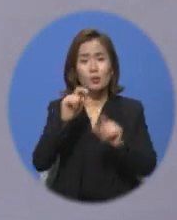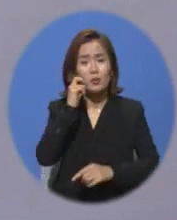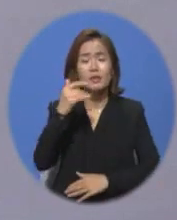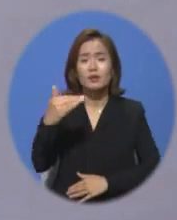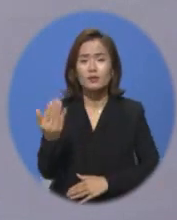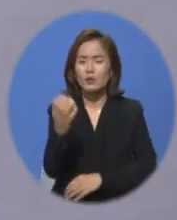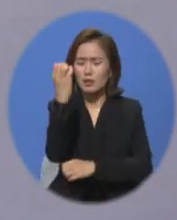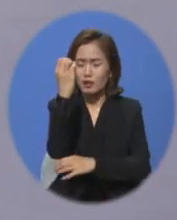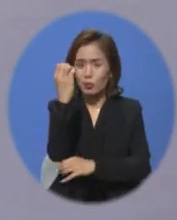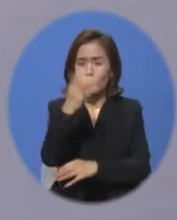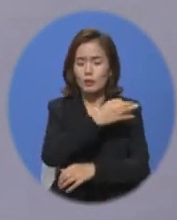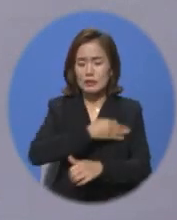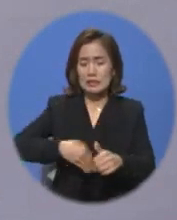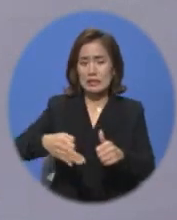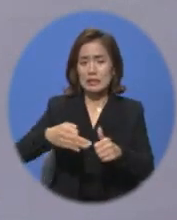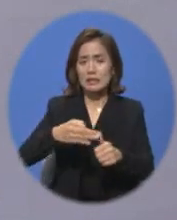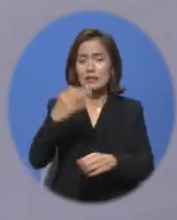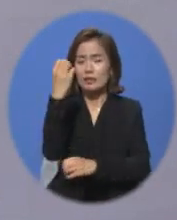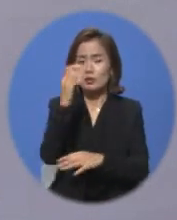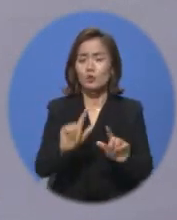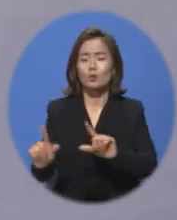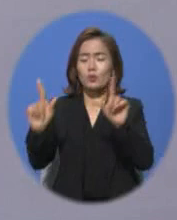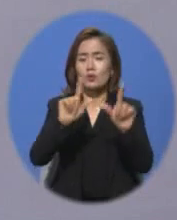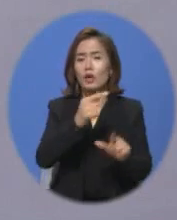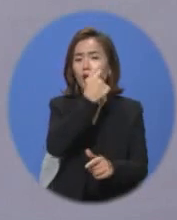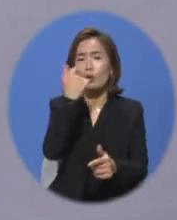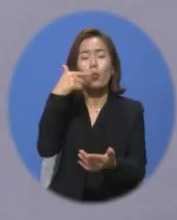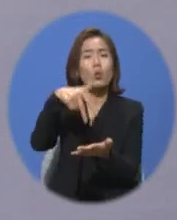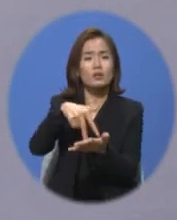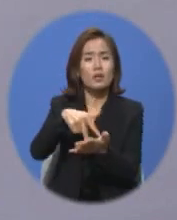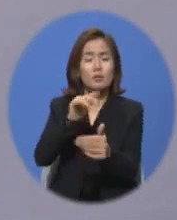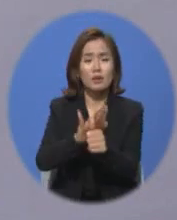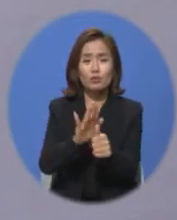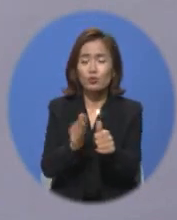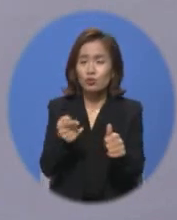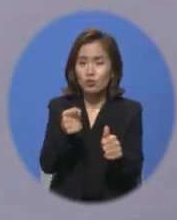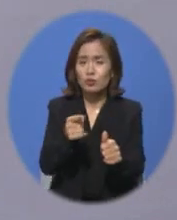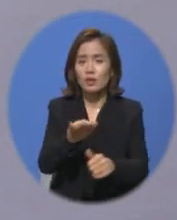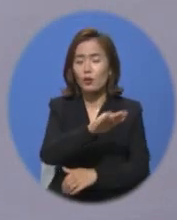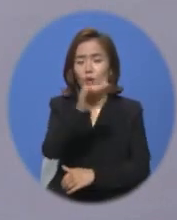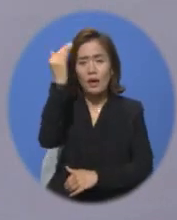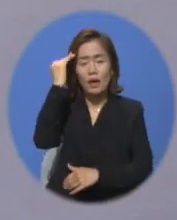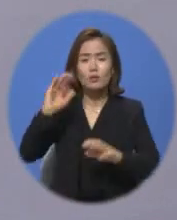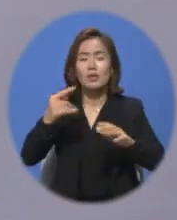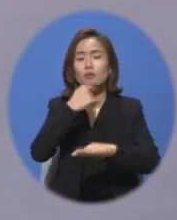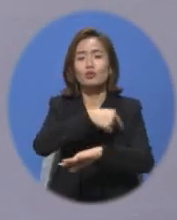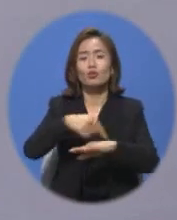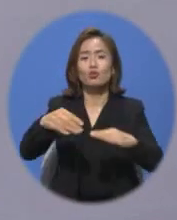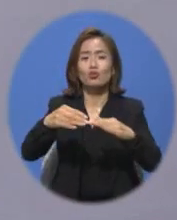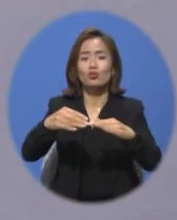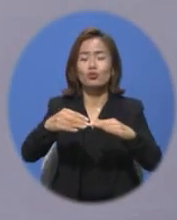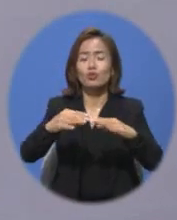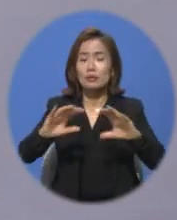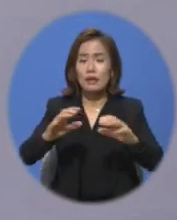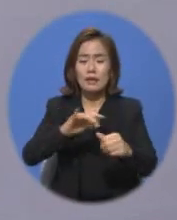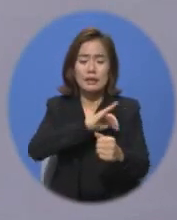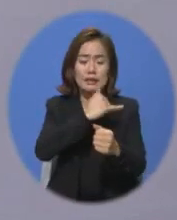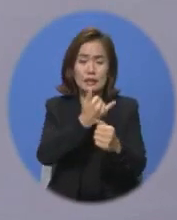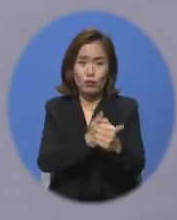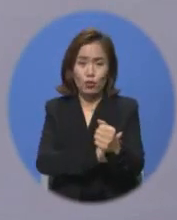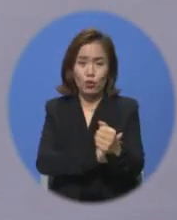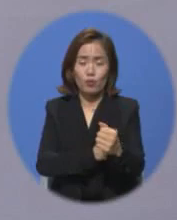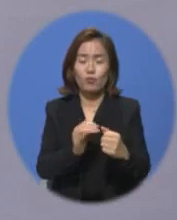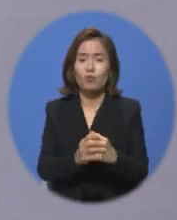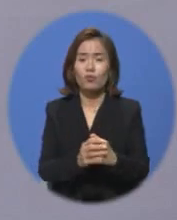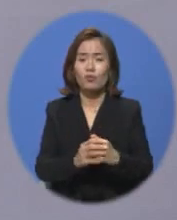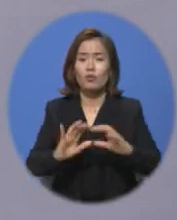최소50만원으로지급액을인상하고수혜대상을전체 인구의90%로확대하여 최소한기본적인 생활수준을보장해야할